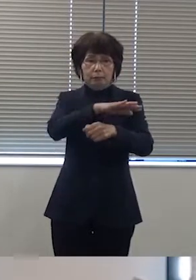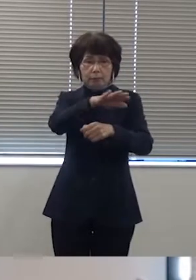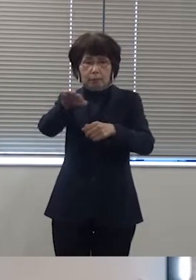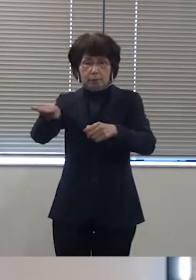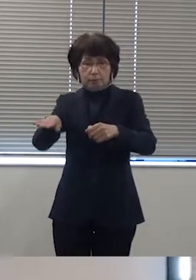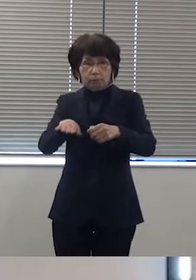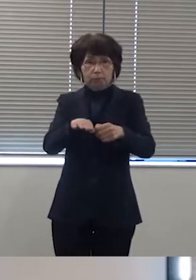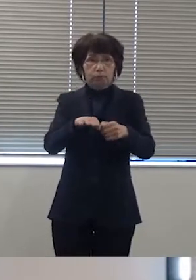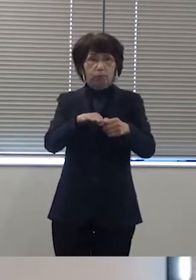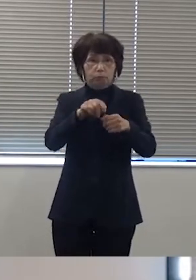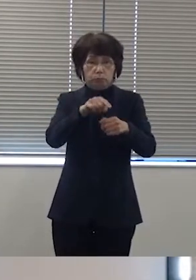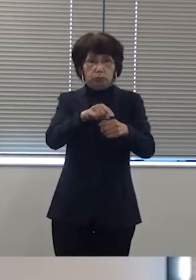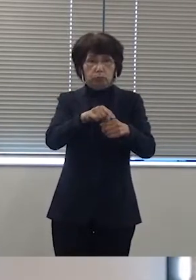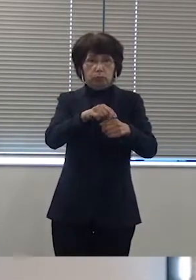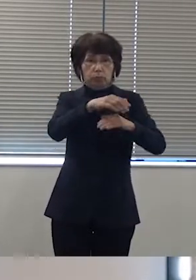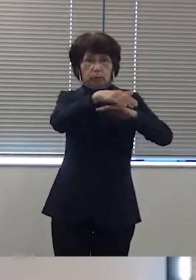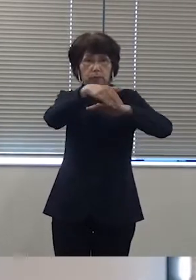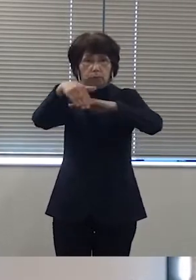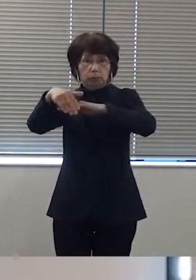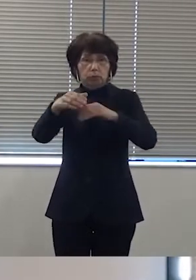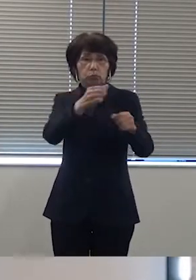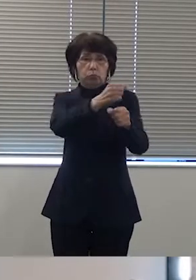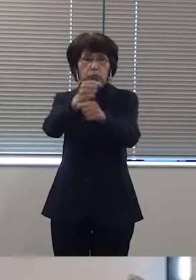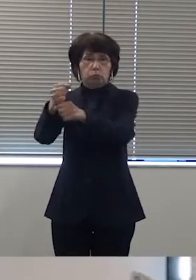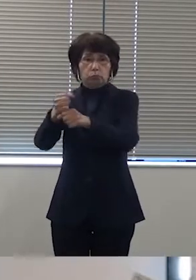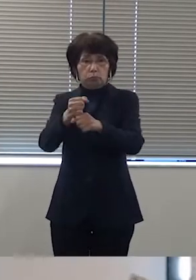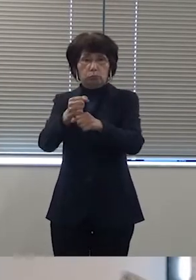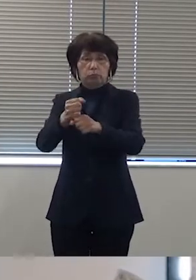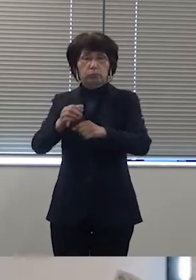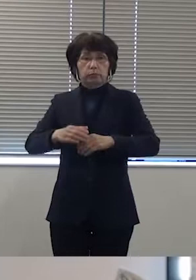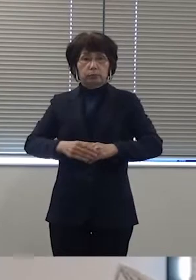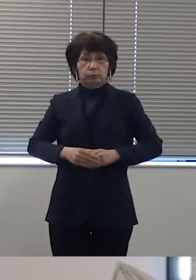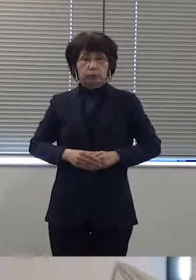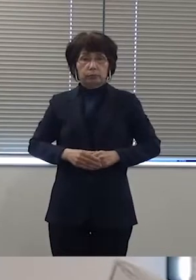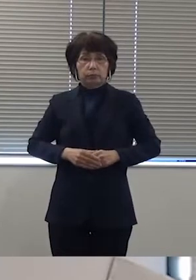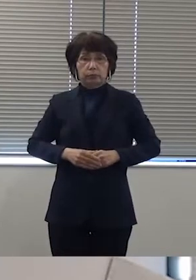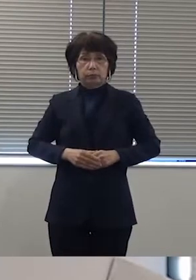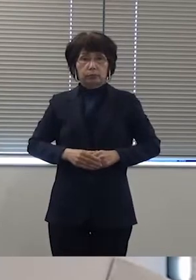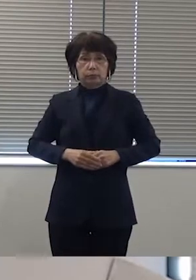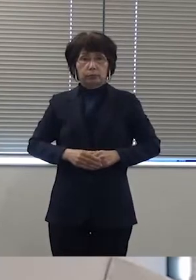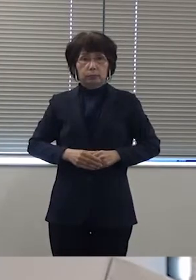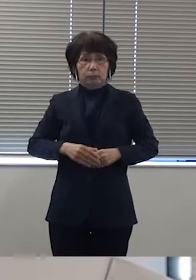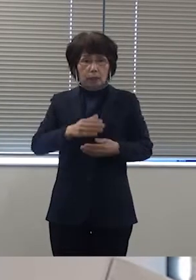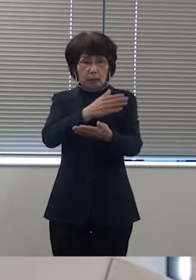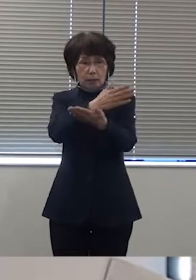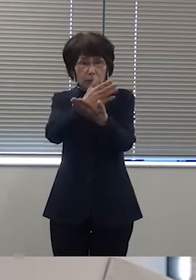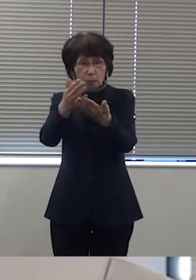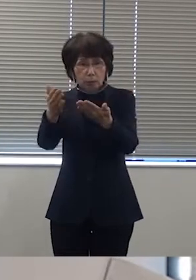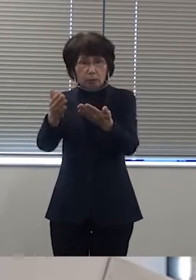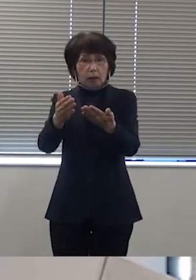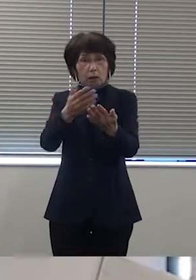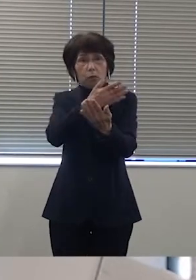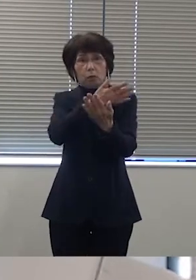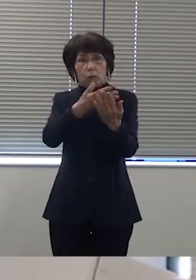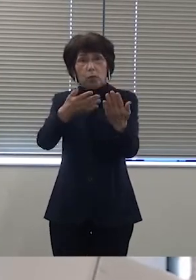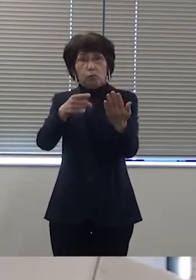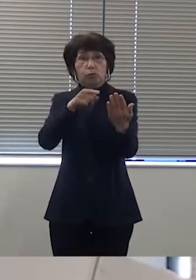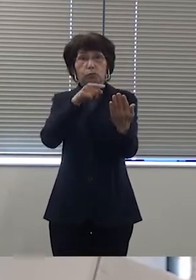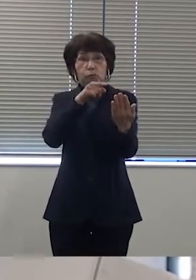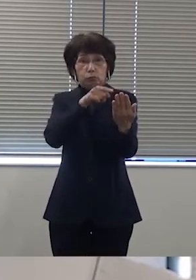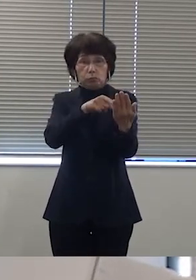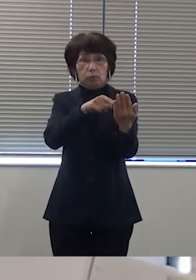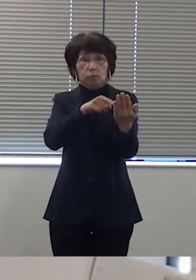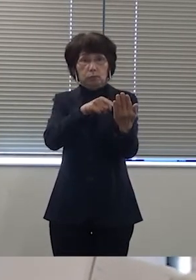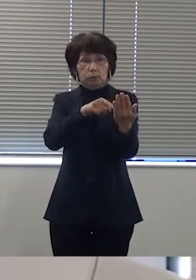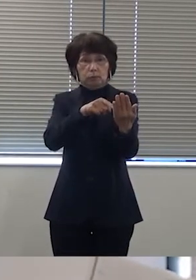台ぐらいまでなってくると思います。で、これが全てのメニューなんですが、実はこれですね、それぞれ補助金が入